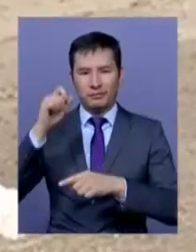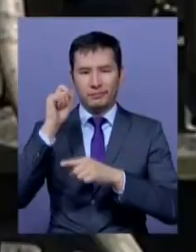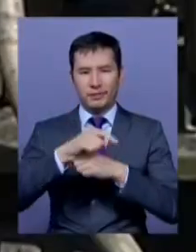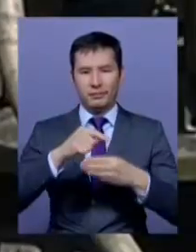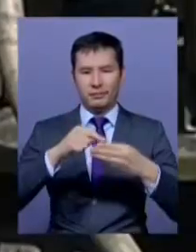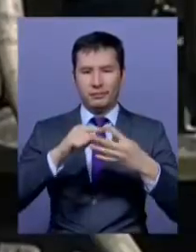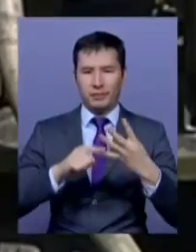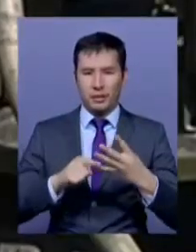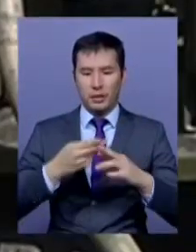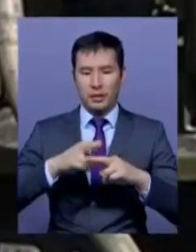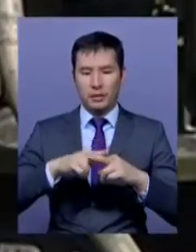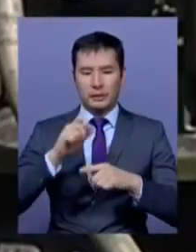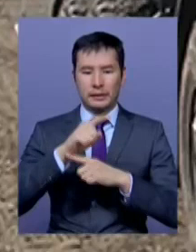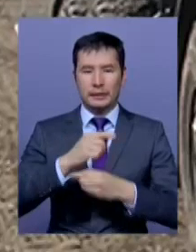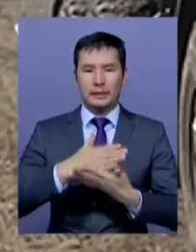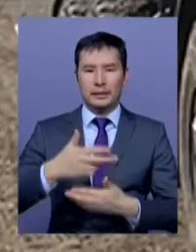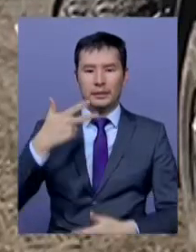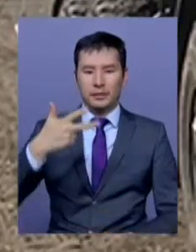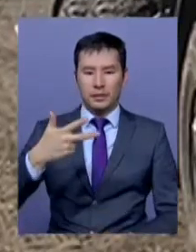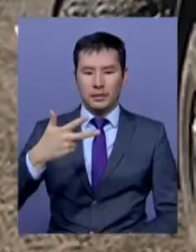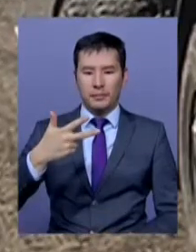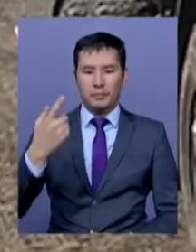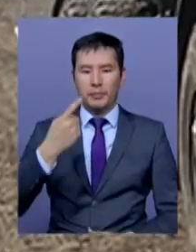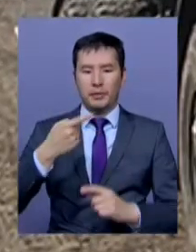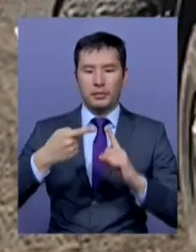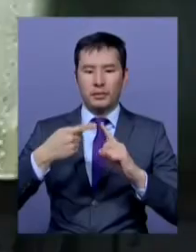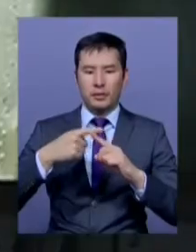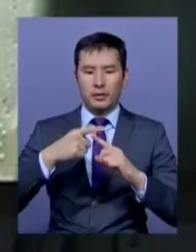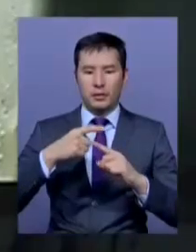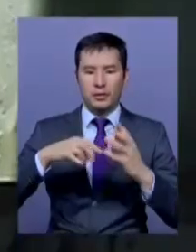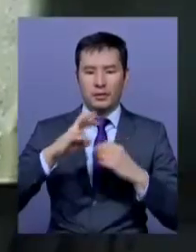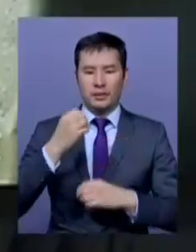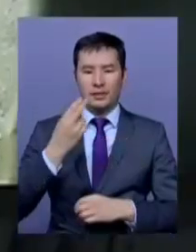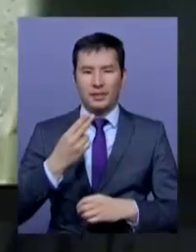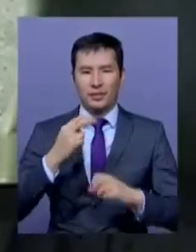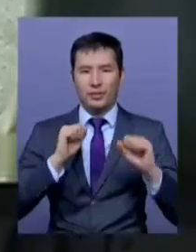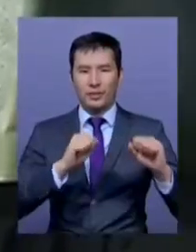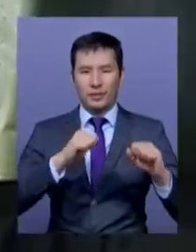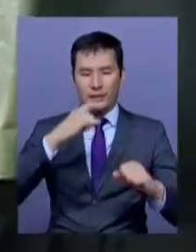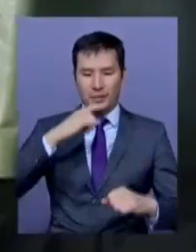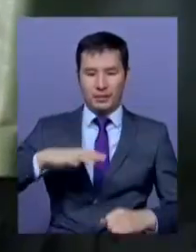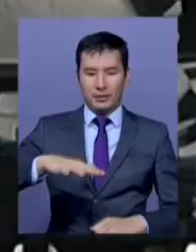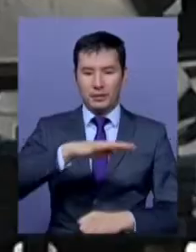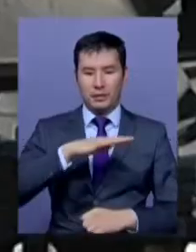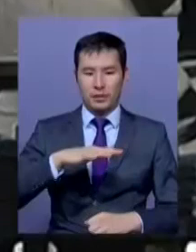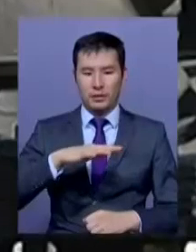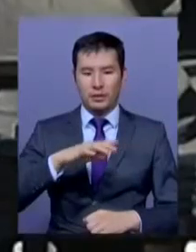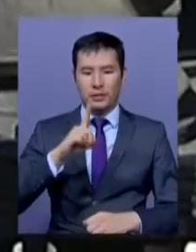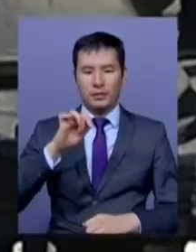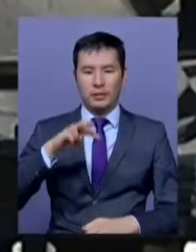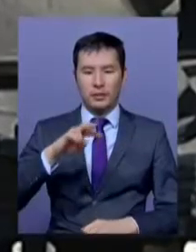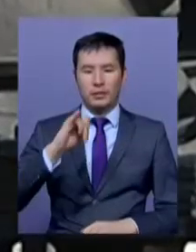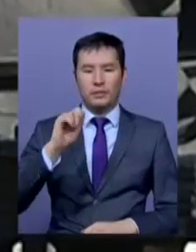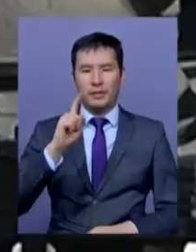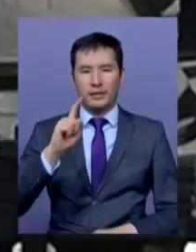негізделген жаттығу үш кезеңнен тұрады. Ең алғашқы кезеңде отан қорғаушылар қауіпсіздік шараларын қатаң қадағалай отырып, ЗИЛ, УАЗ,